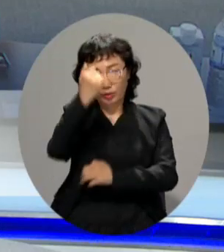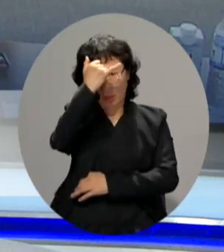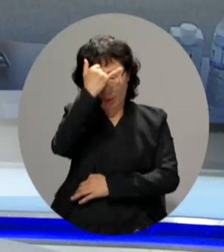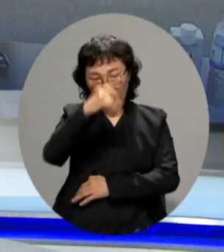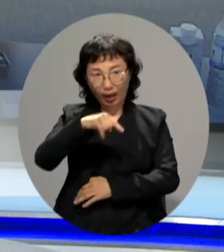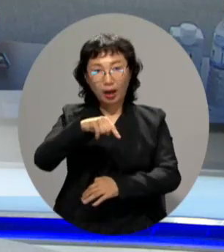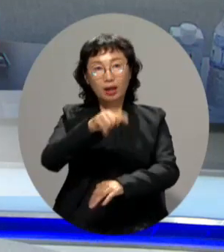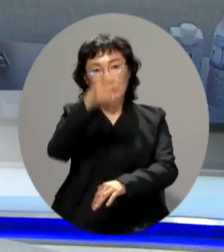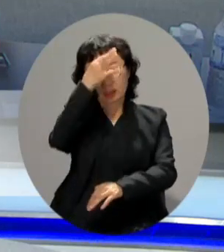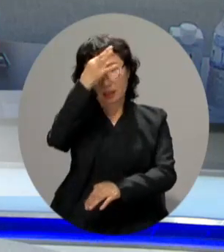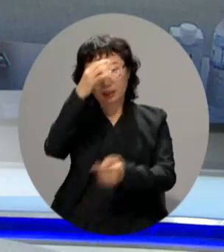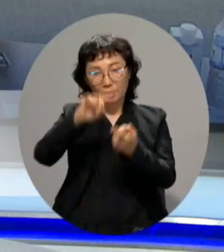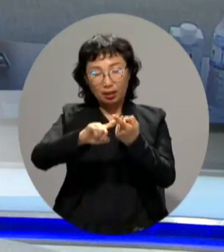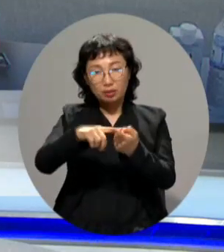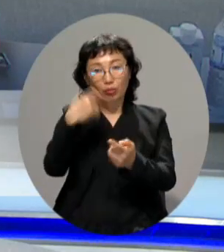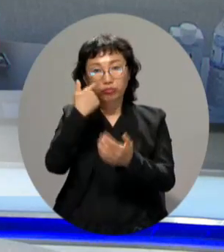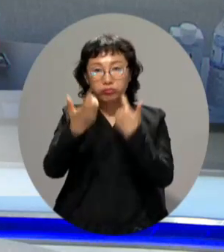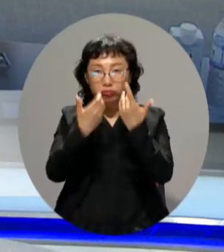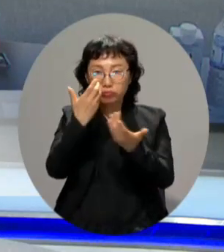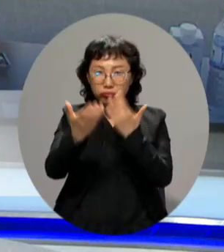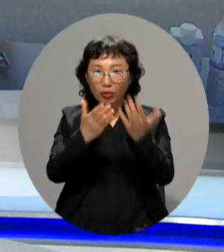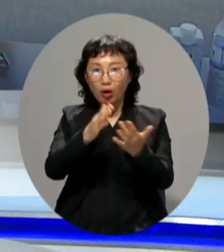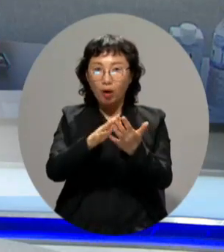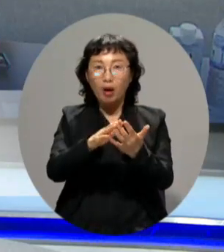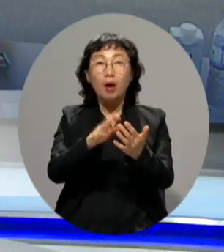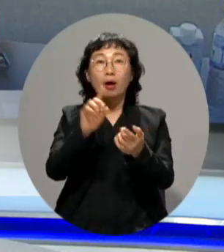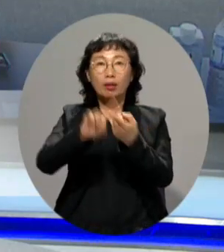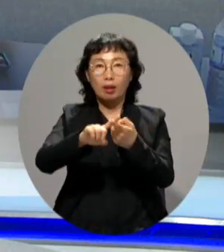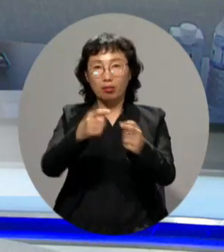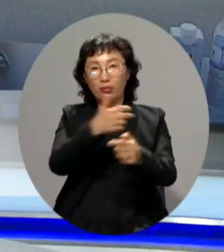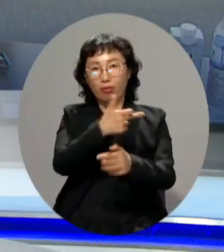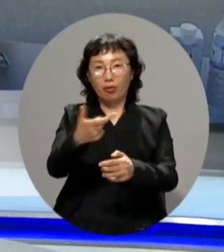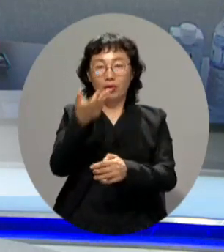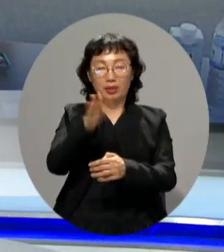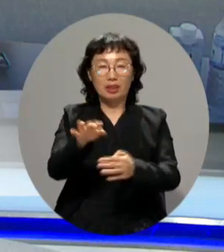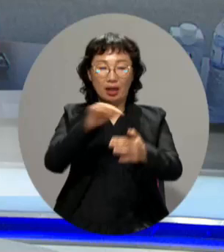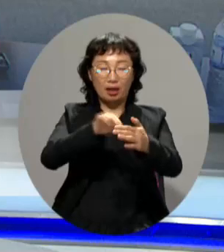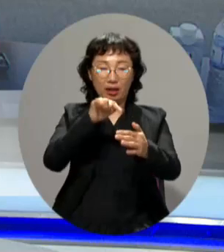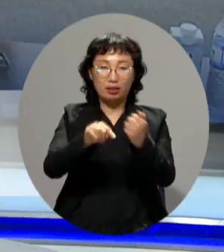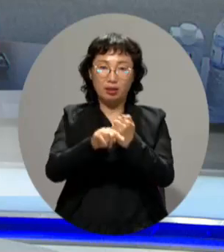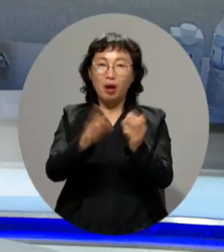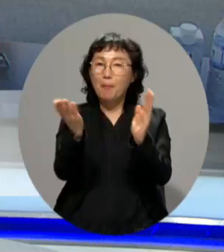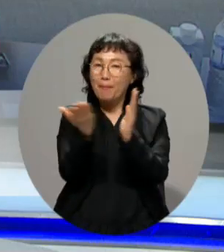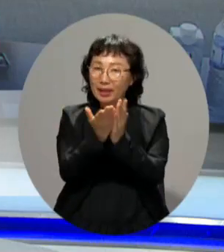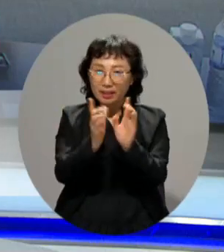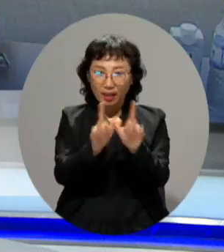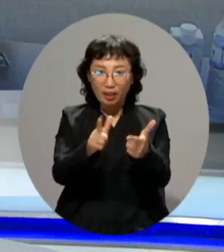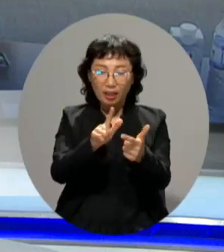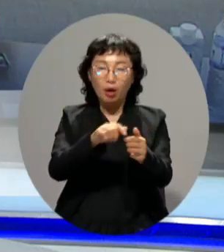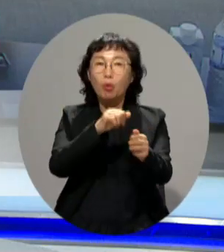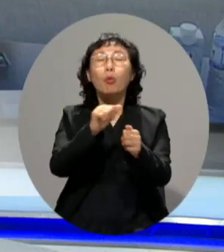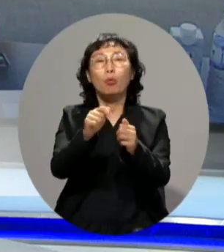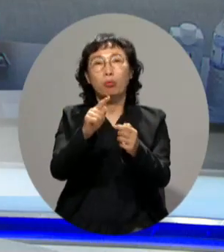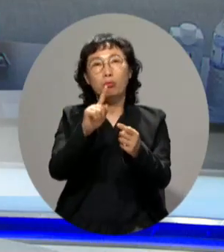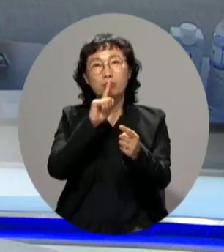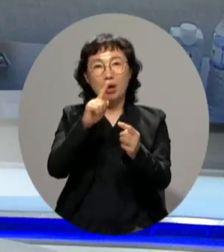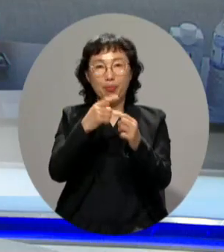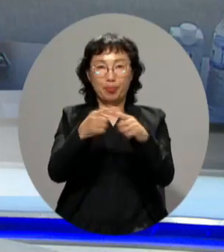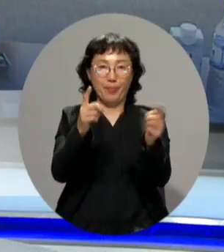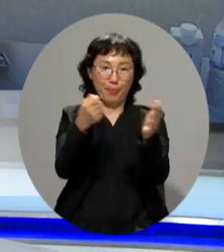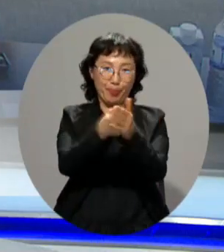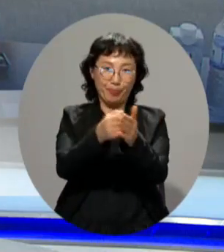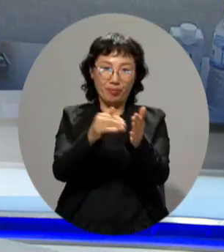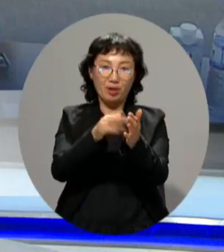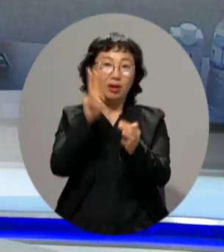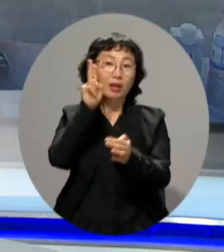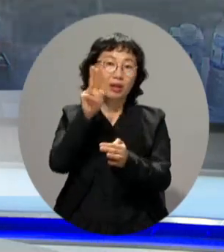따져묻는 전방위적인 질타가 쏟아졌고 급기야 내부에선 부적격 판단까지 내렸던 것으로 알려졌습니다. 그런데